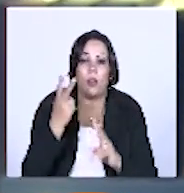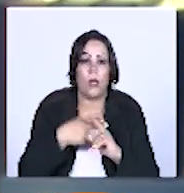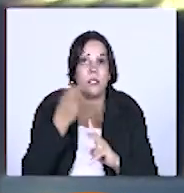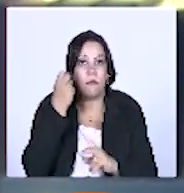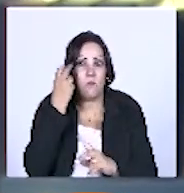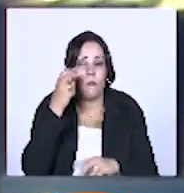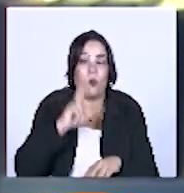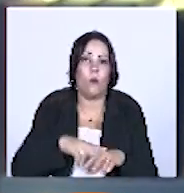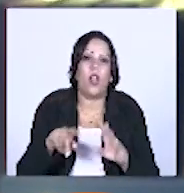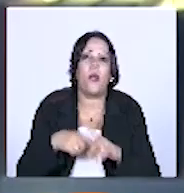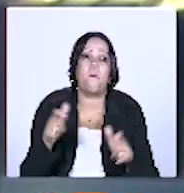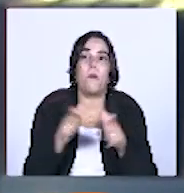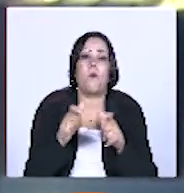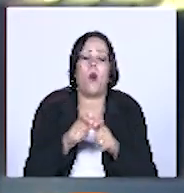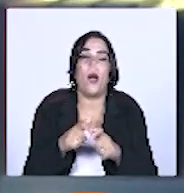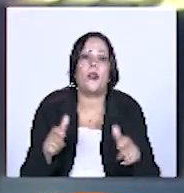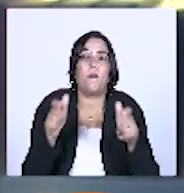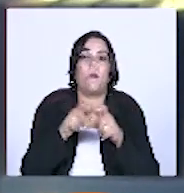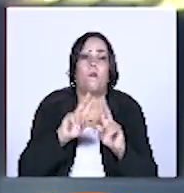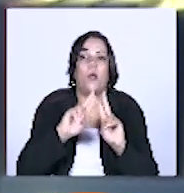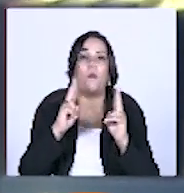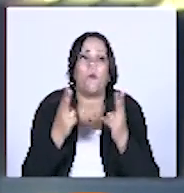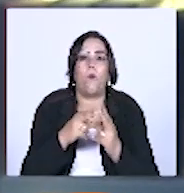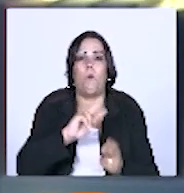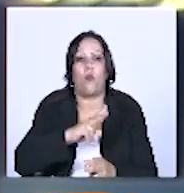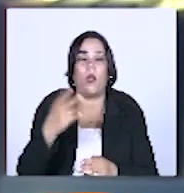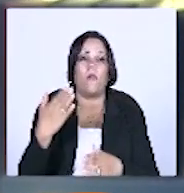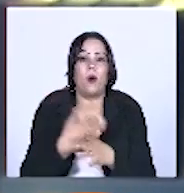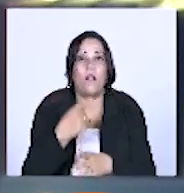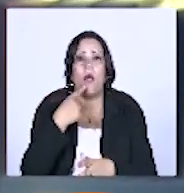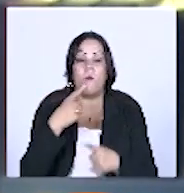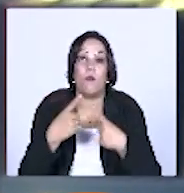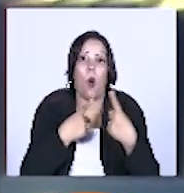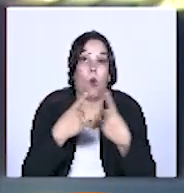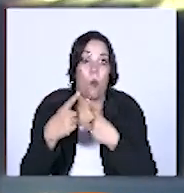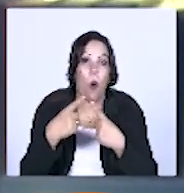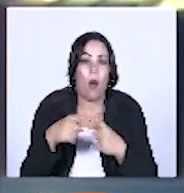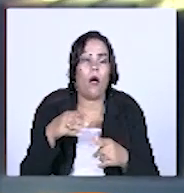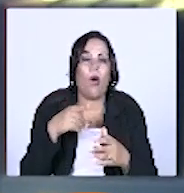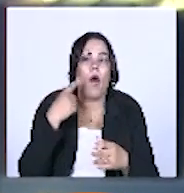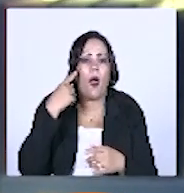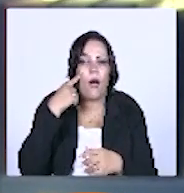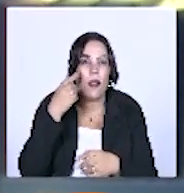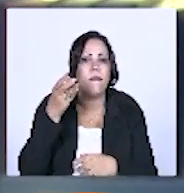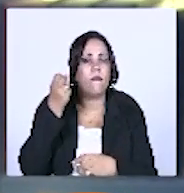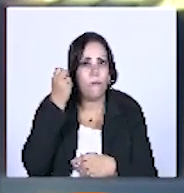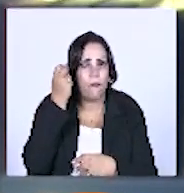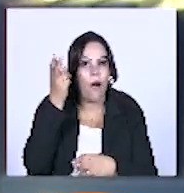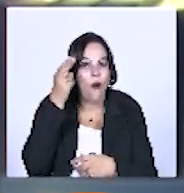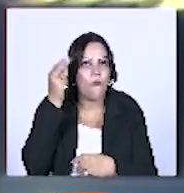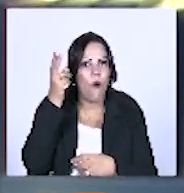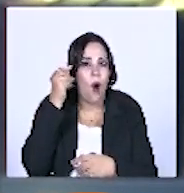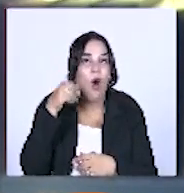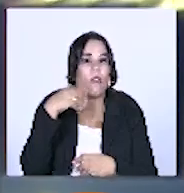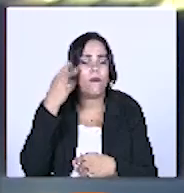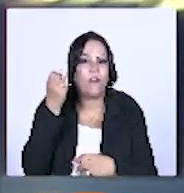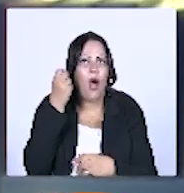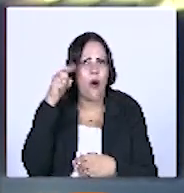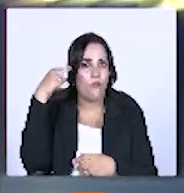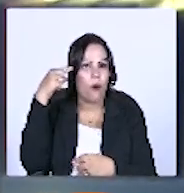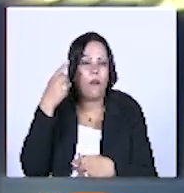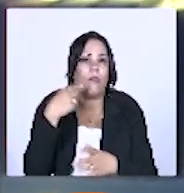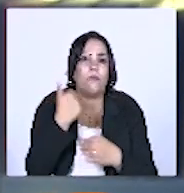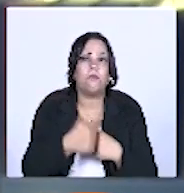وفئات المجتمع المختلفه لان الحوار بيساعد على الوصول لافكار جيده وبيوضح كمان